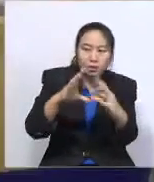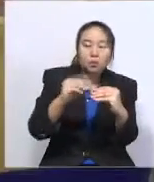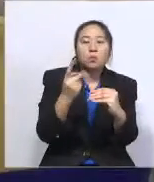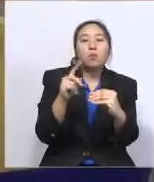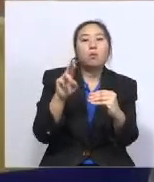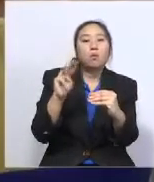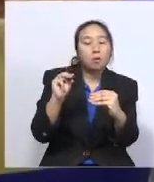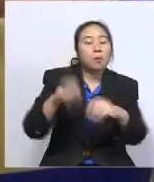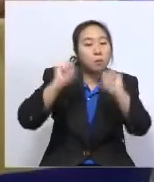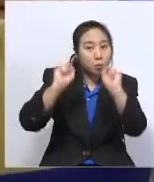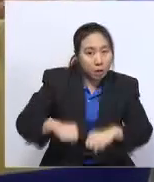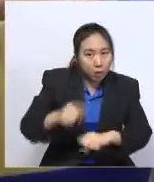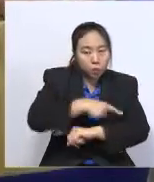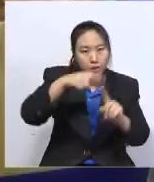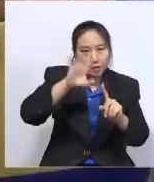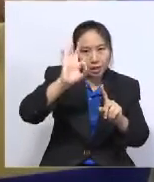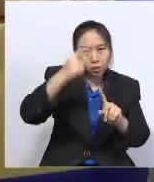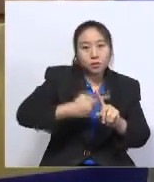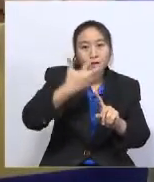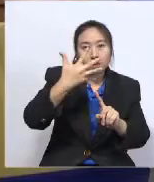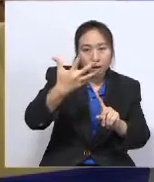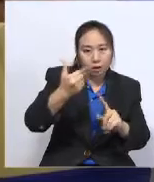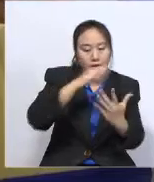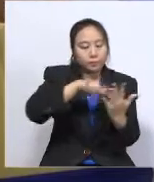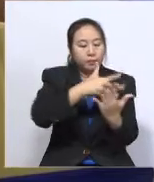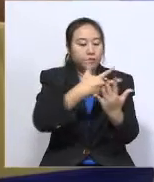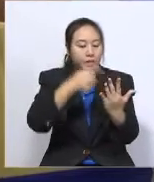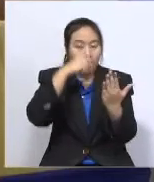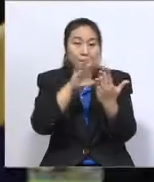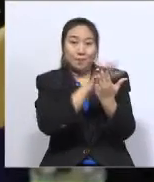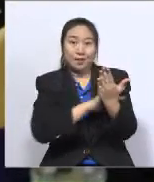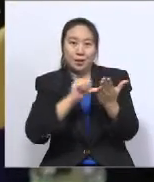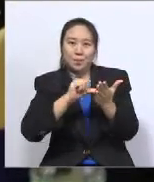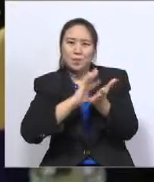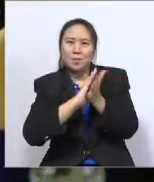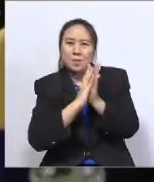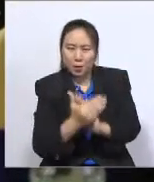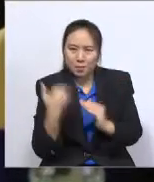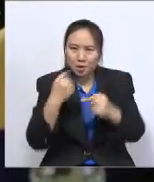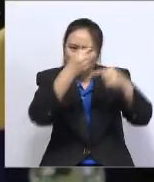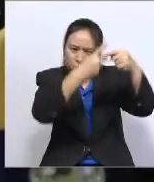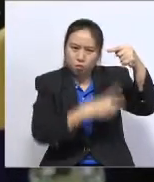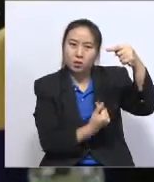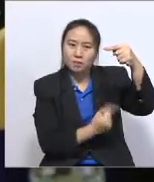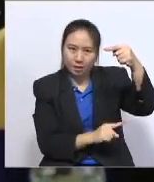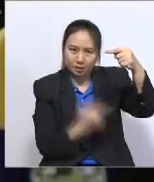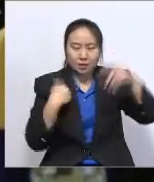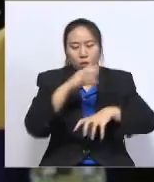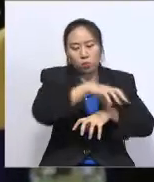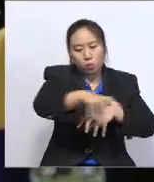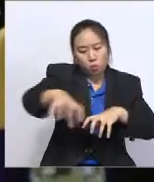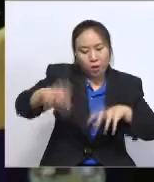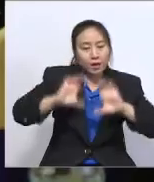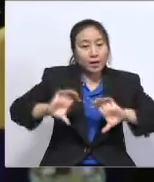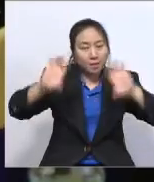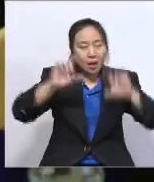นตรีให้ความเห็นชอบในวันที่9พฤษภาคมนี้โดยแผนการปฏิรูปประเทศมีทั้งหมด11ด้านเป็นแผนที่มีหลายหน่วยงานของภา